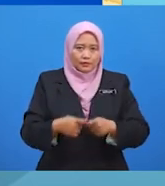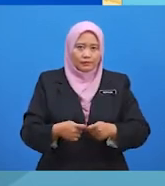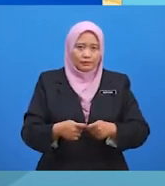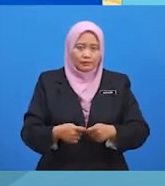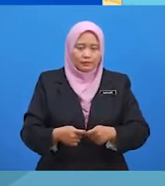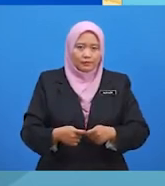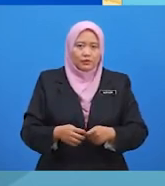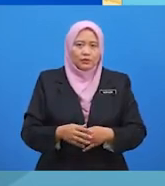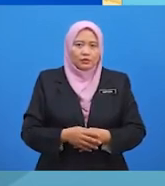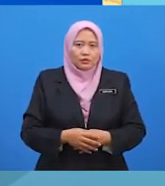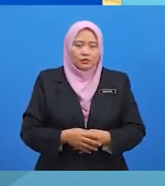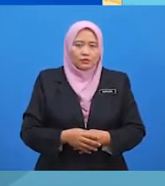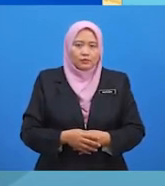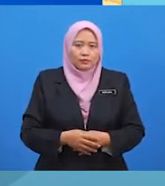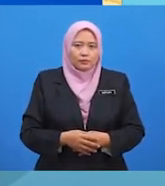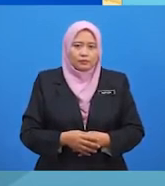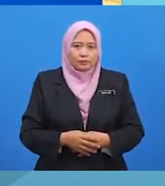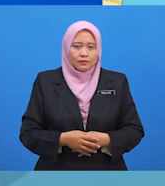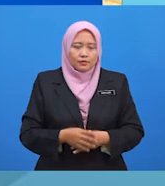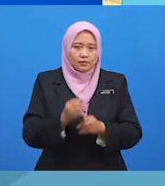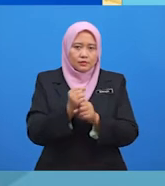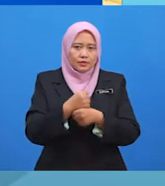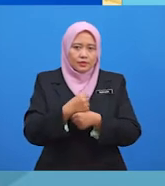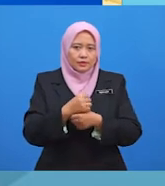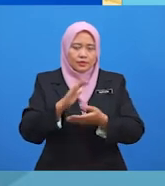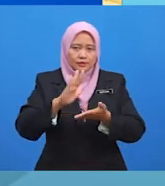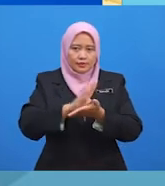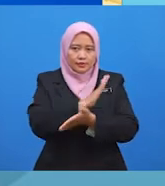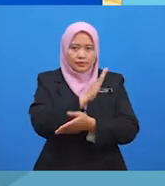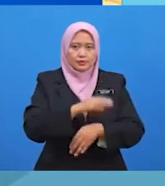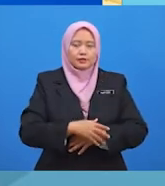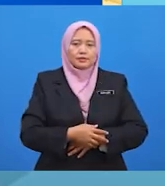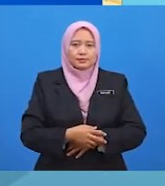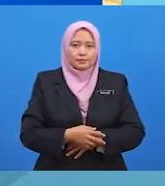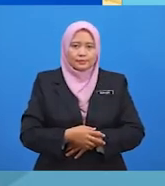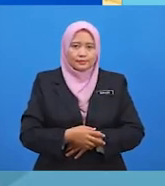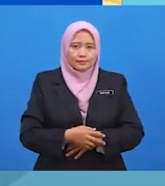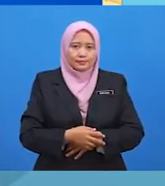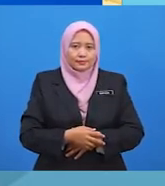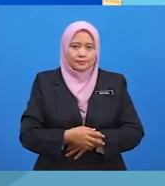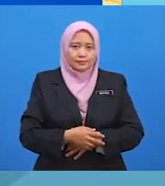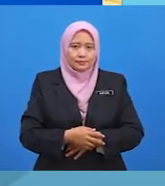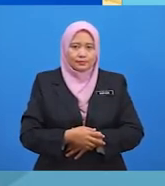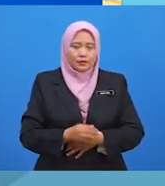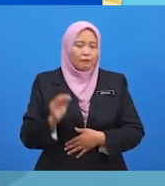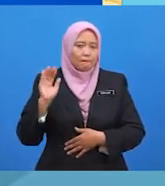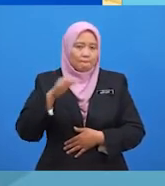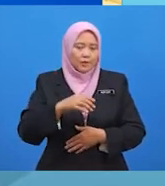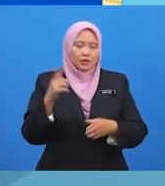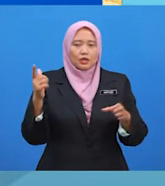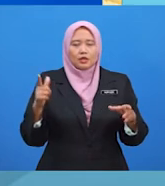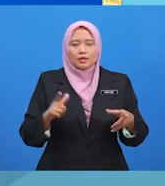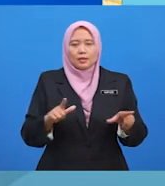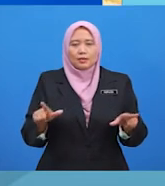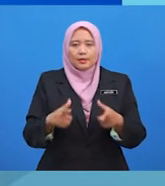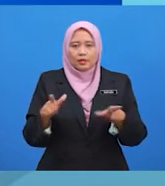Klik pada butang print. Lihat murid-murid, cantik kan? Mari kita lakukan